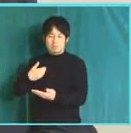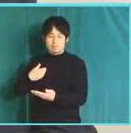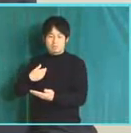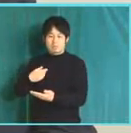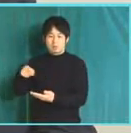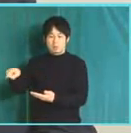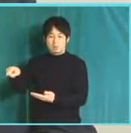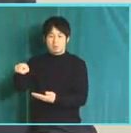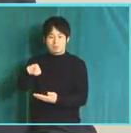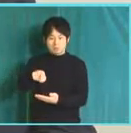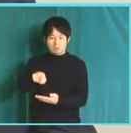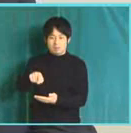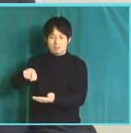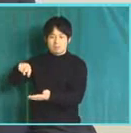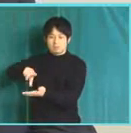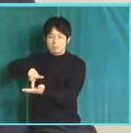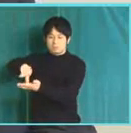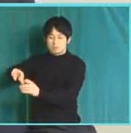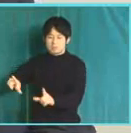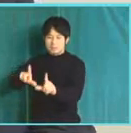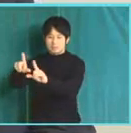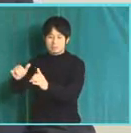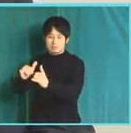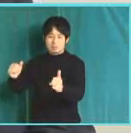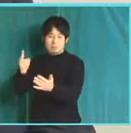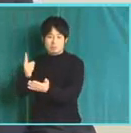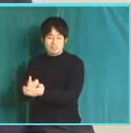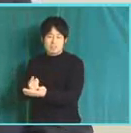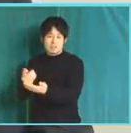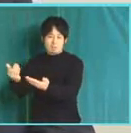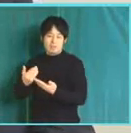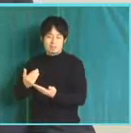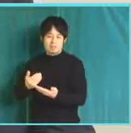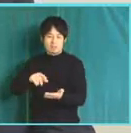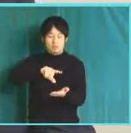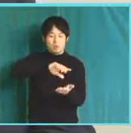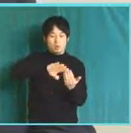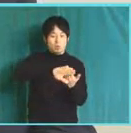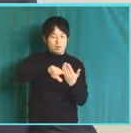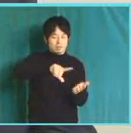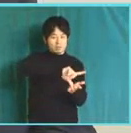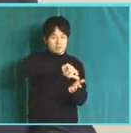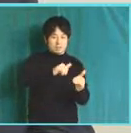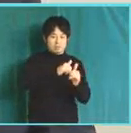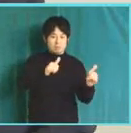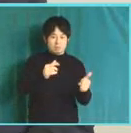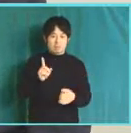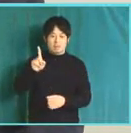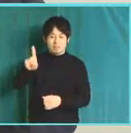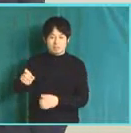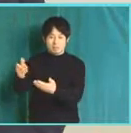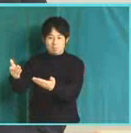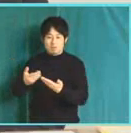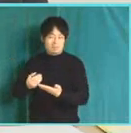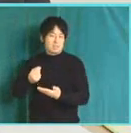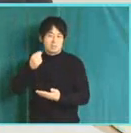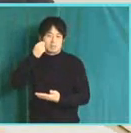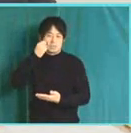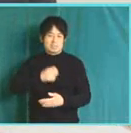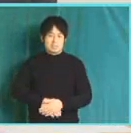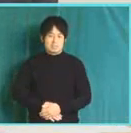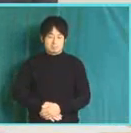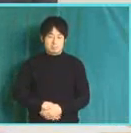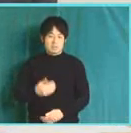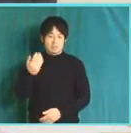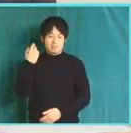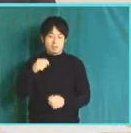んの所在する地域のみの配布となっております。 はい、ね、以前は支所に、ね、